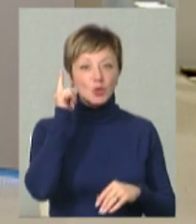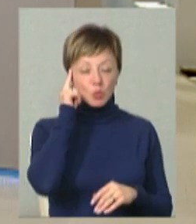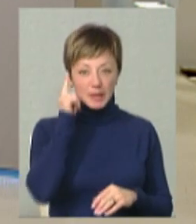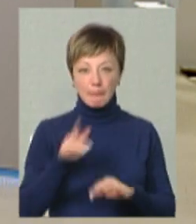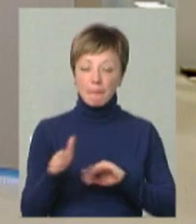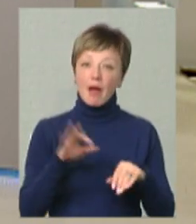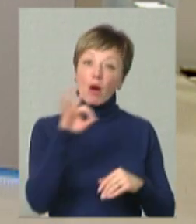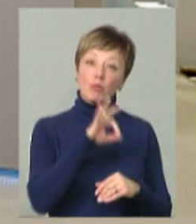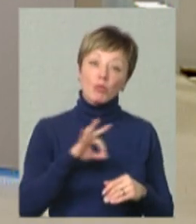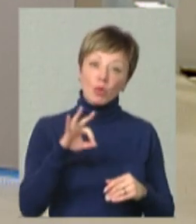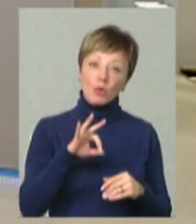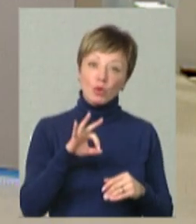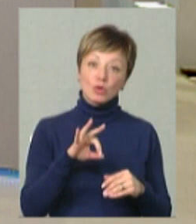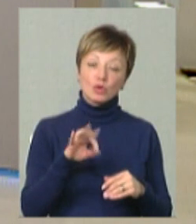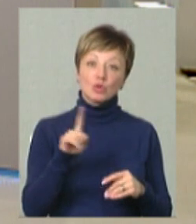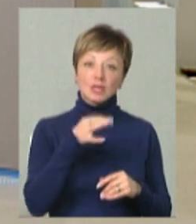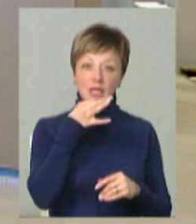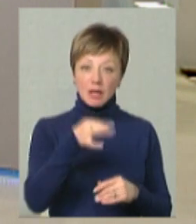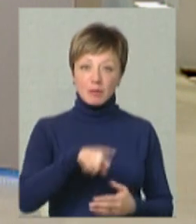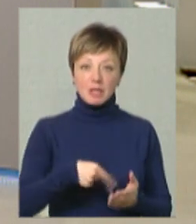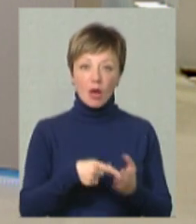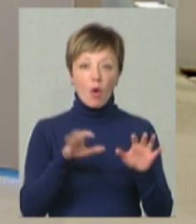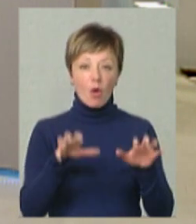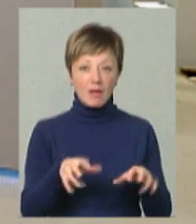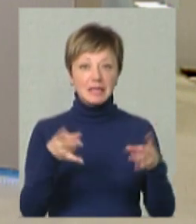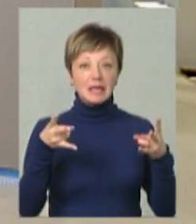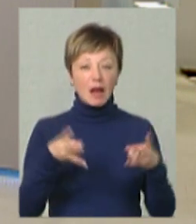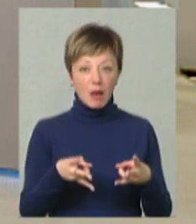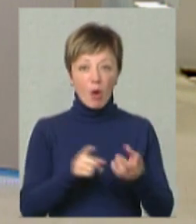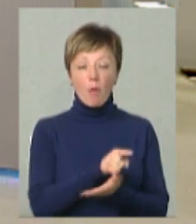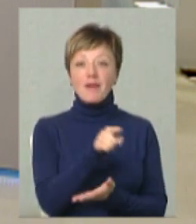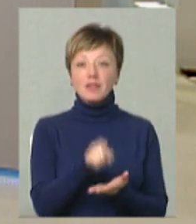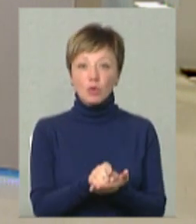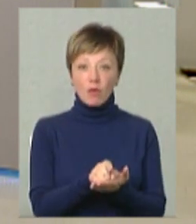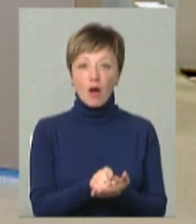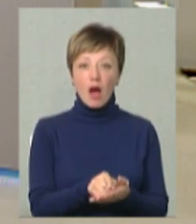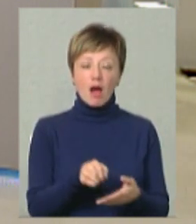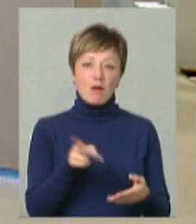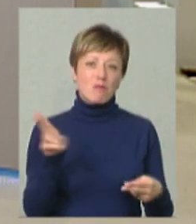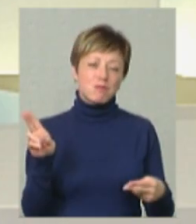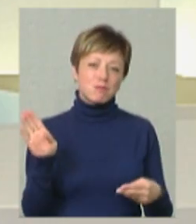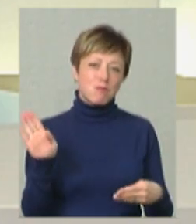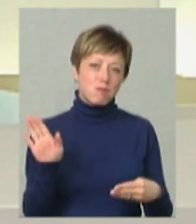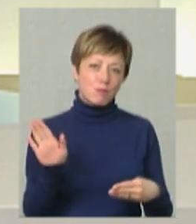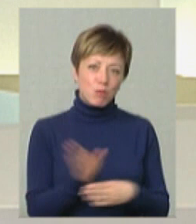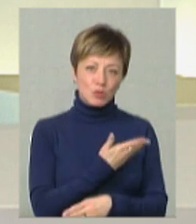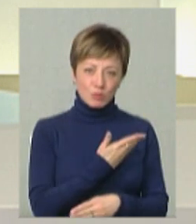Стосовно того, що сказав міський голова, про те, що треба обов'язково позбутися будь-яких